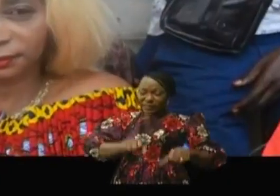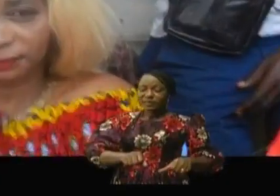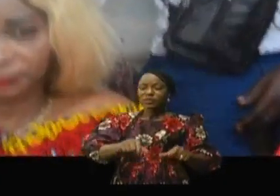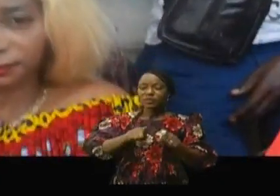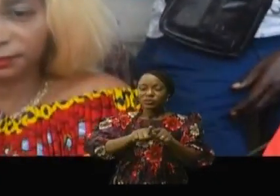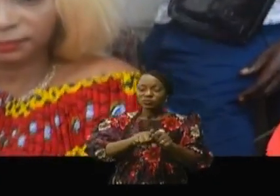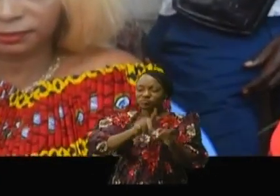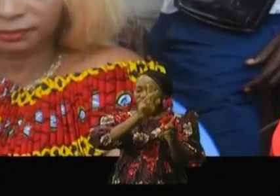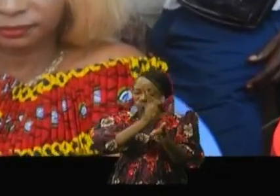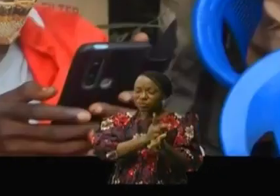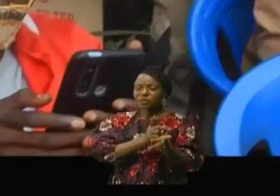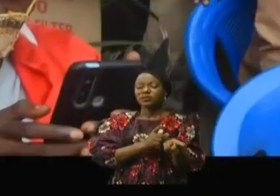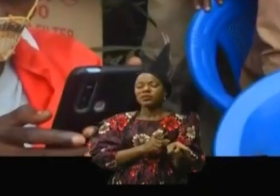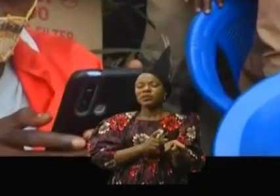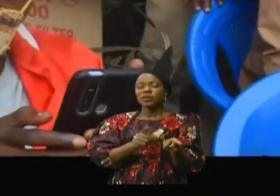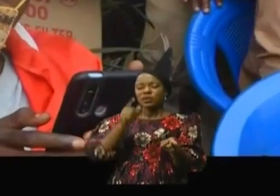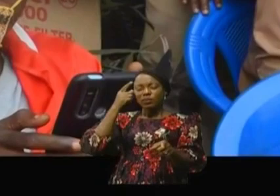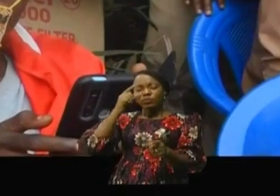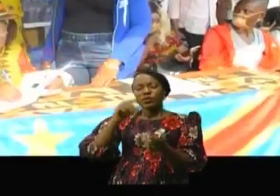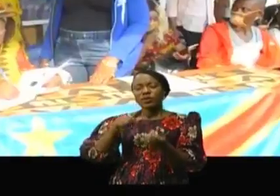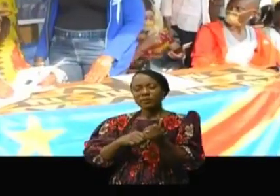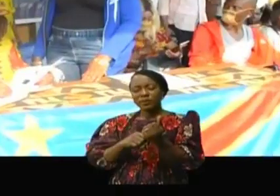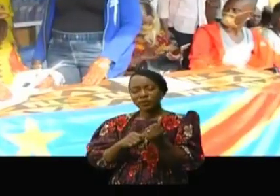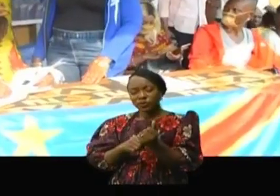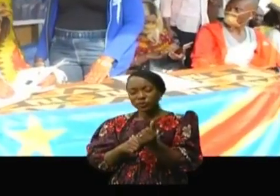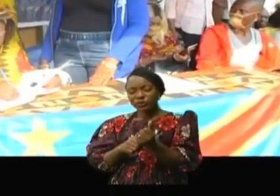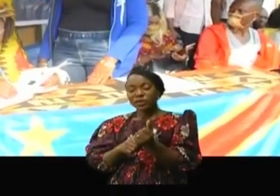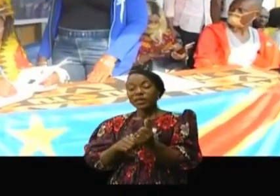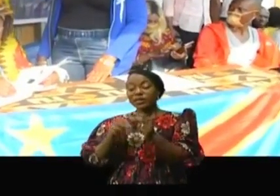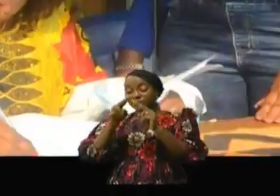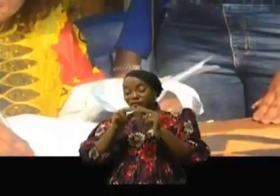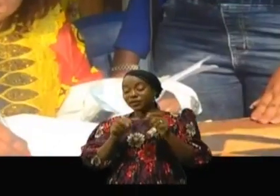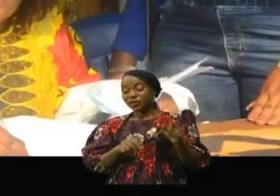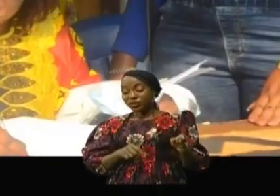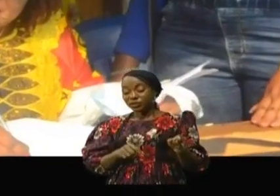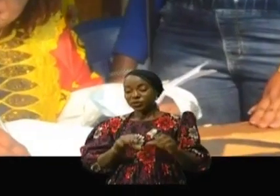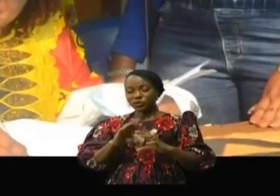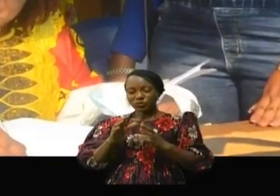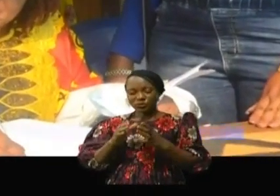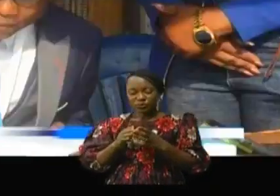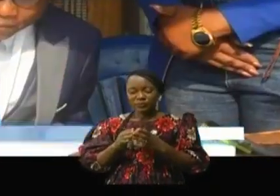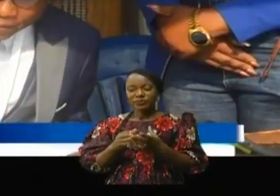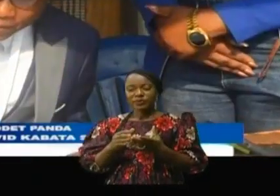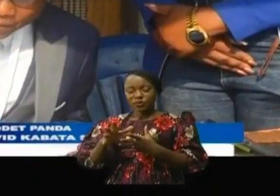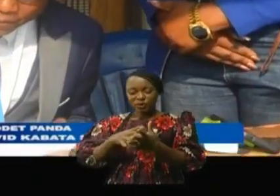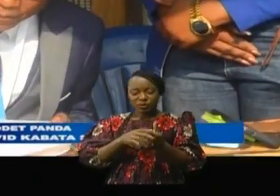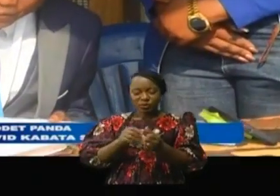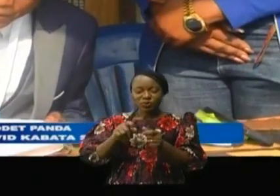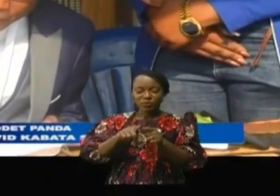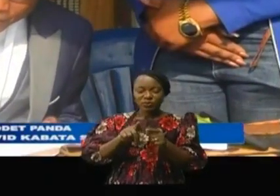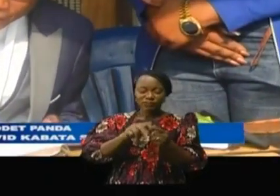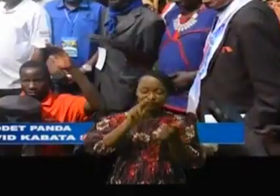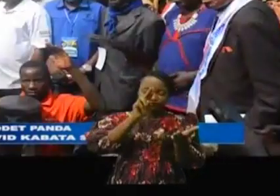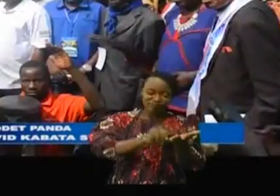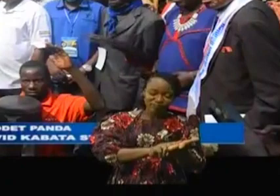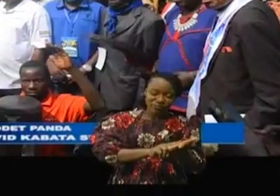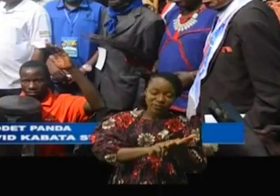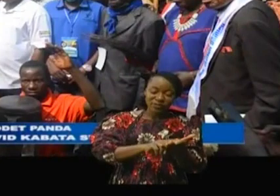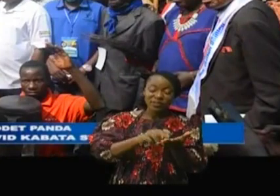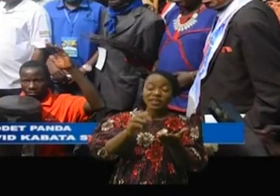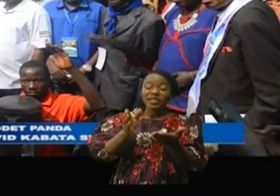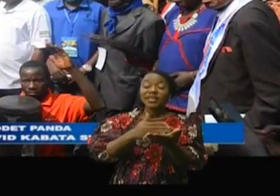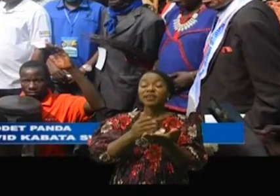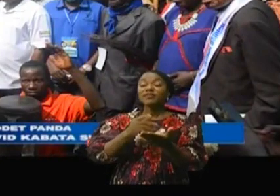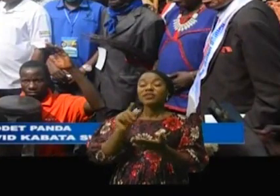des initiatives des opérateurs culturels traditionnels en dépit de toutes les influences. La signature du livre d'or et